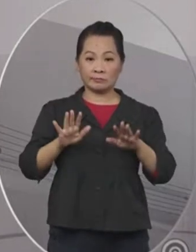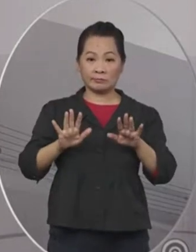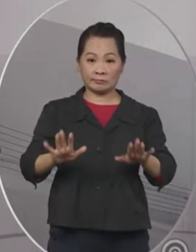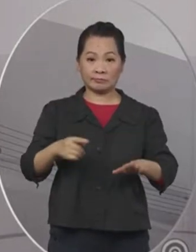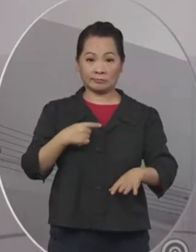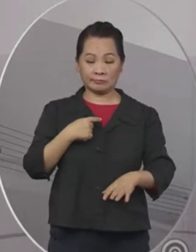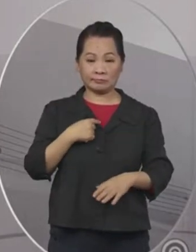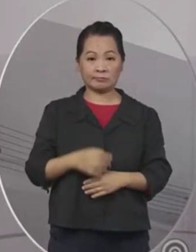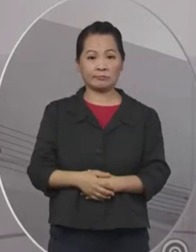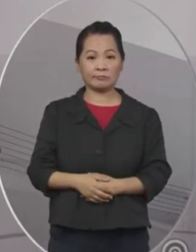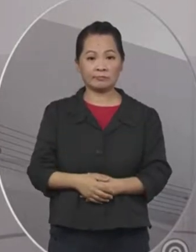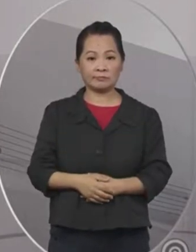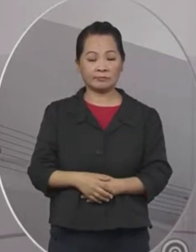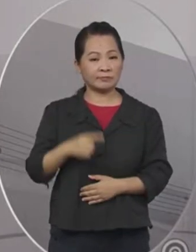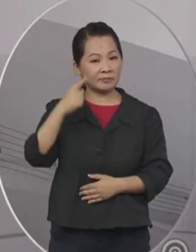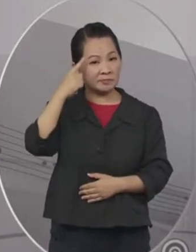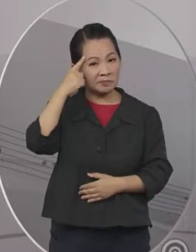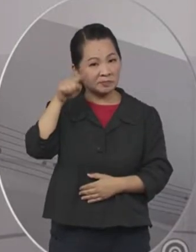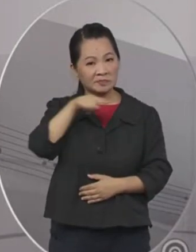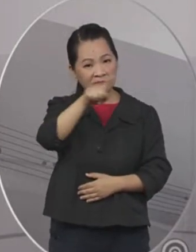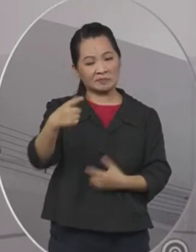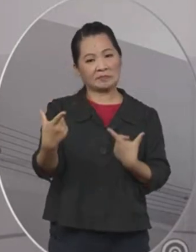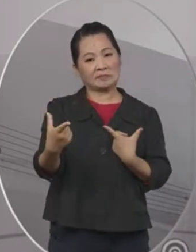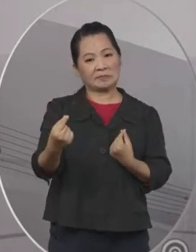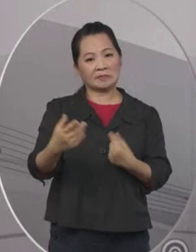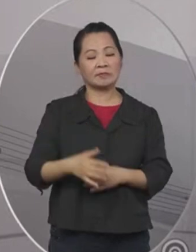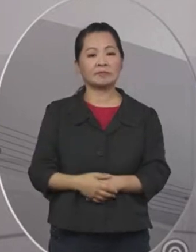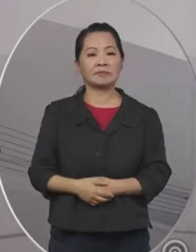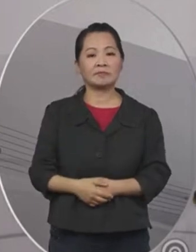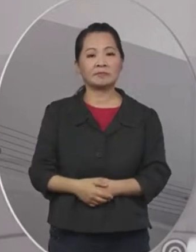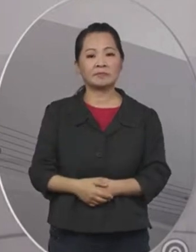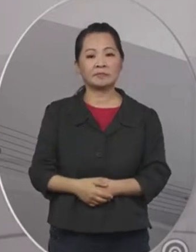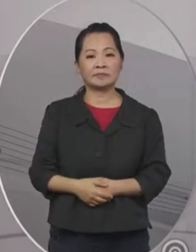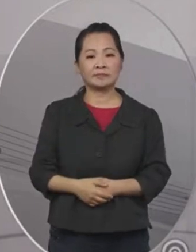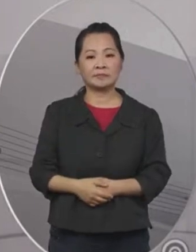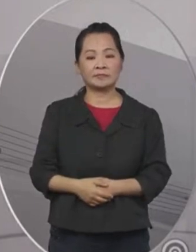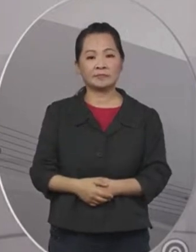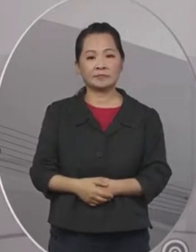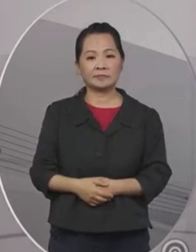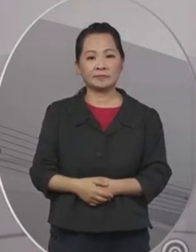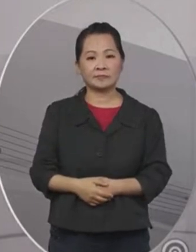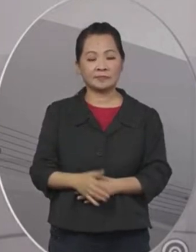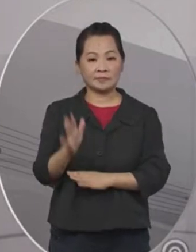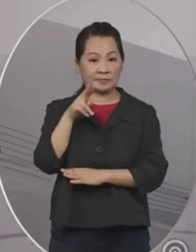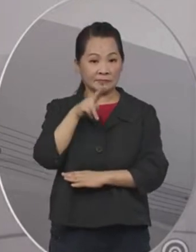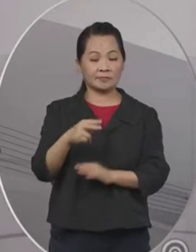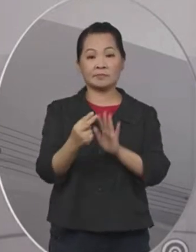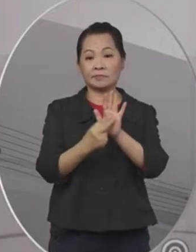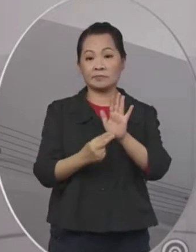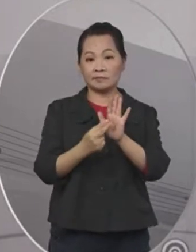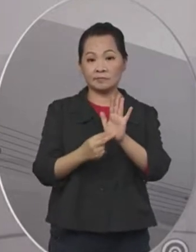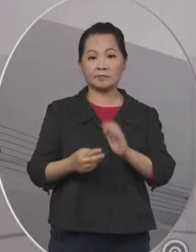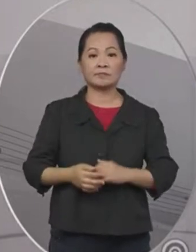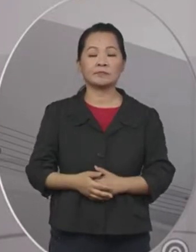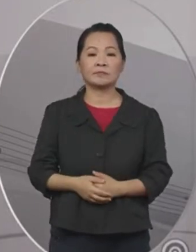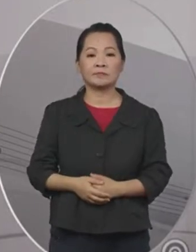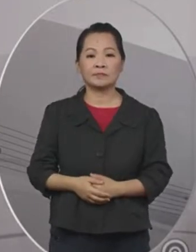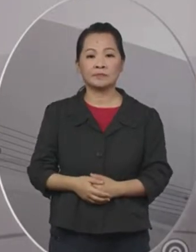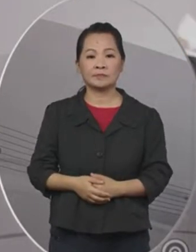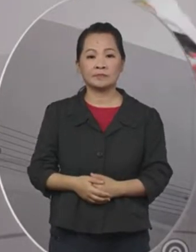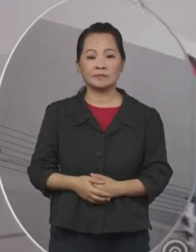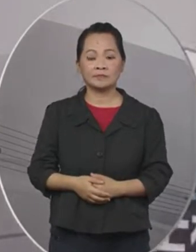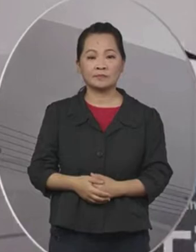我就是明天的你们，望周知。政见内容说明：